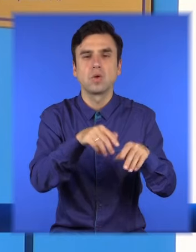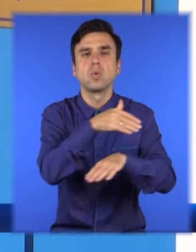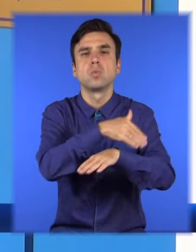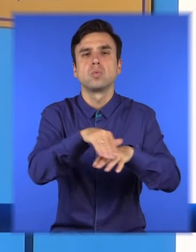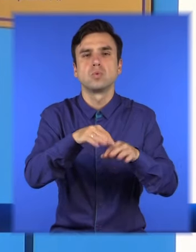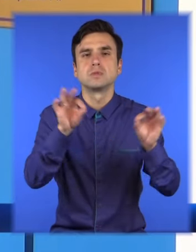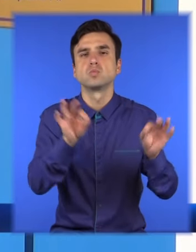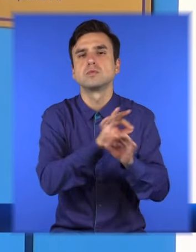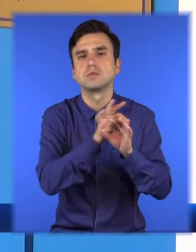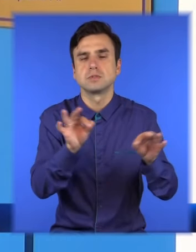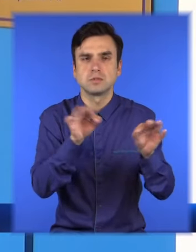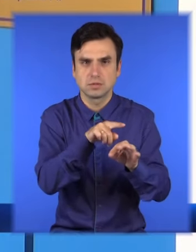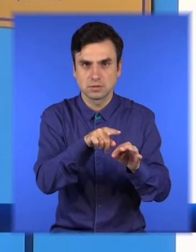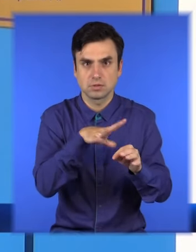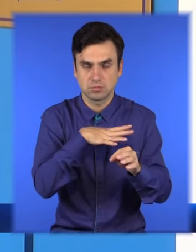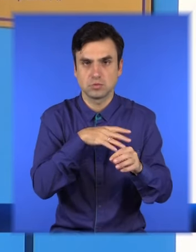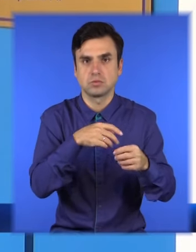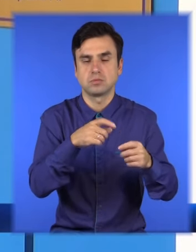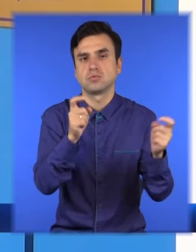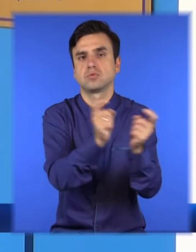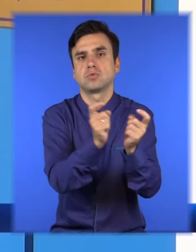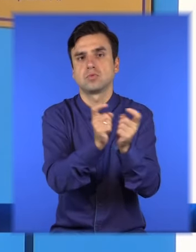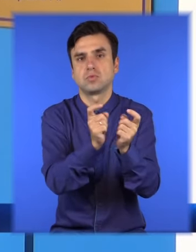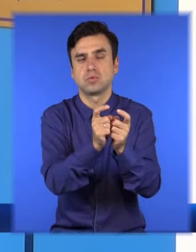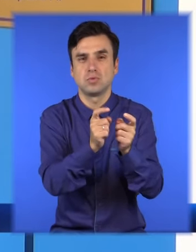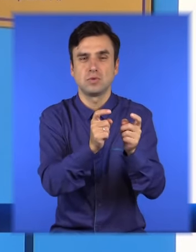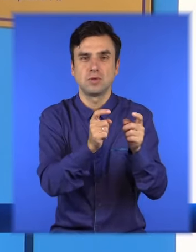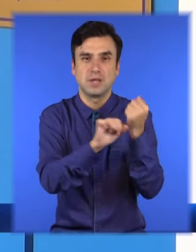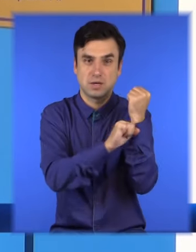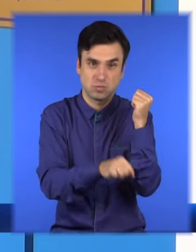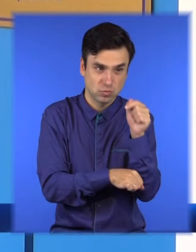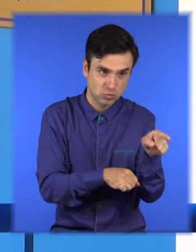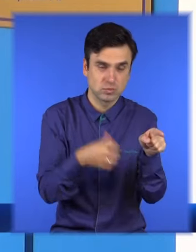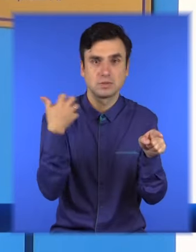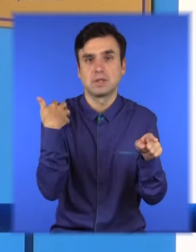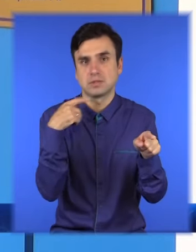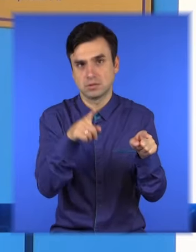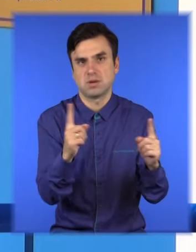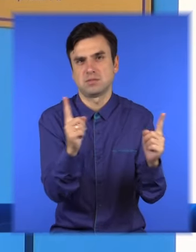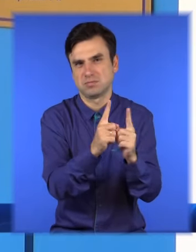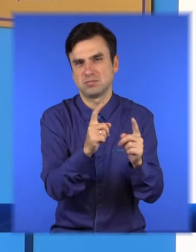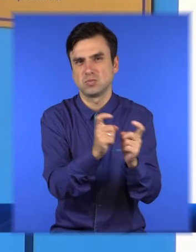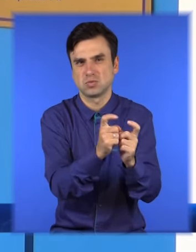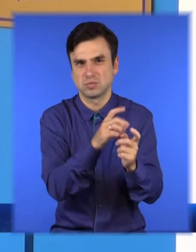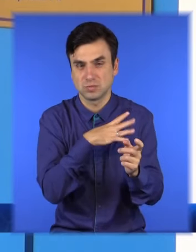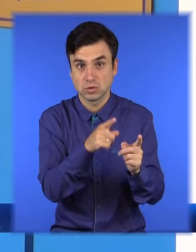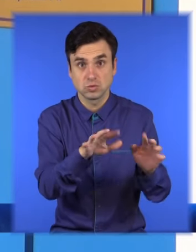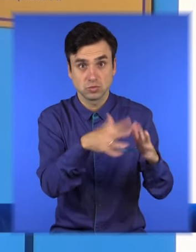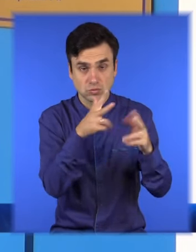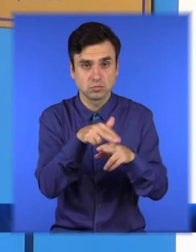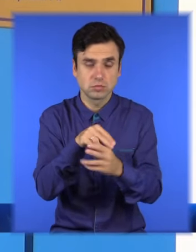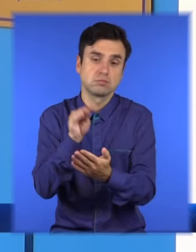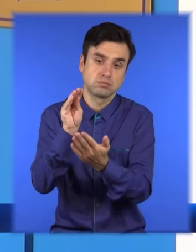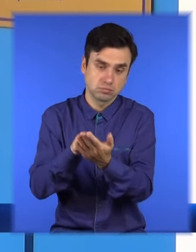Медичній, трапився конфлікт між керівником та підопічним. Наразі даний факт зареєстровано у порядку, передбаченим чинним